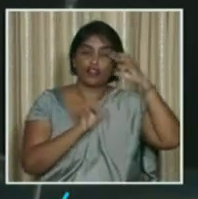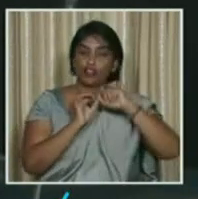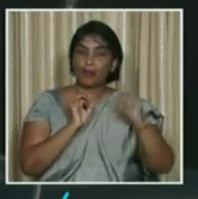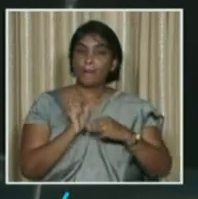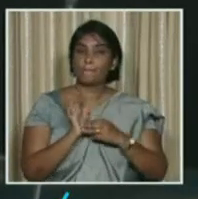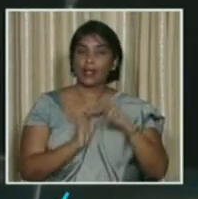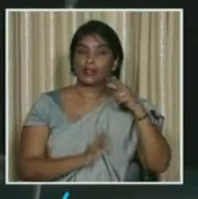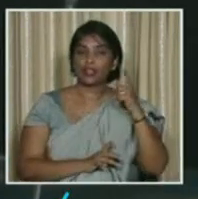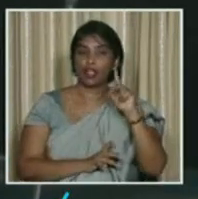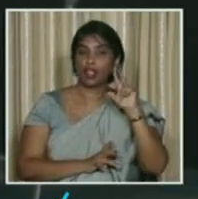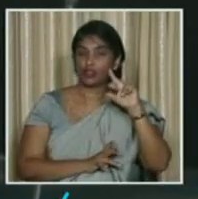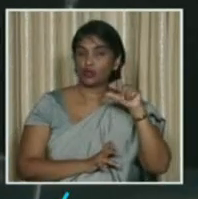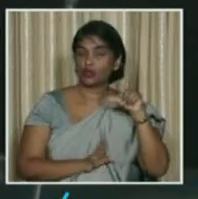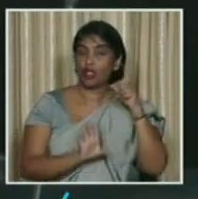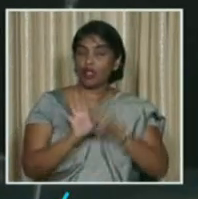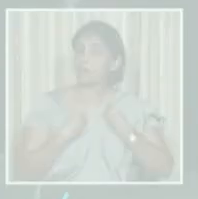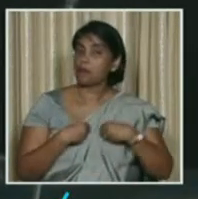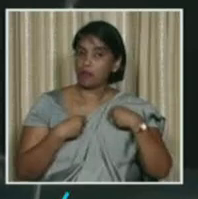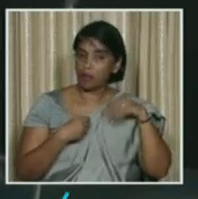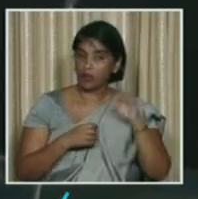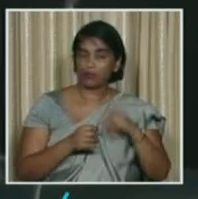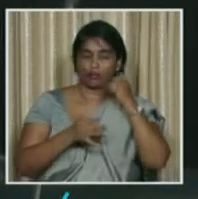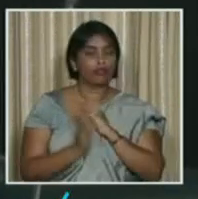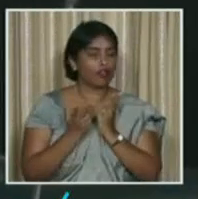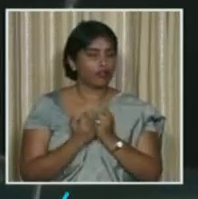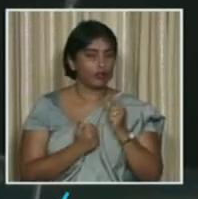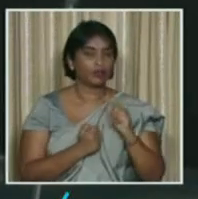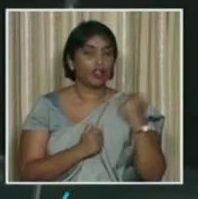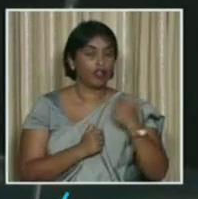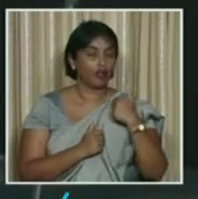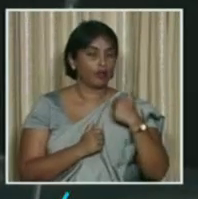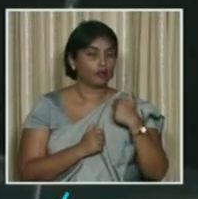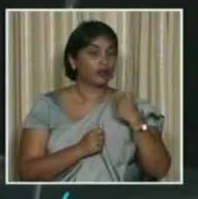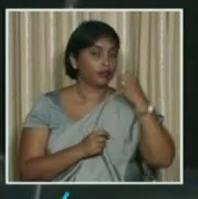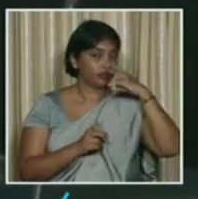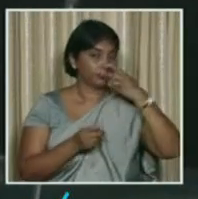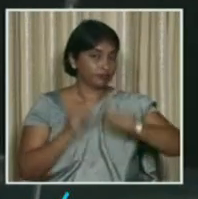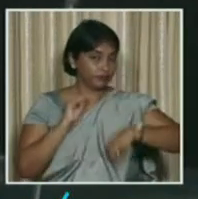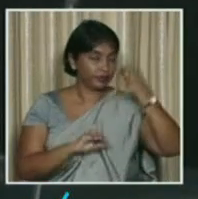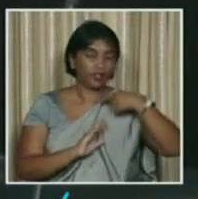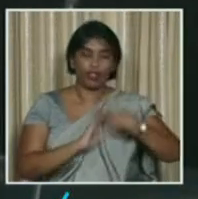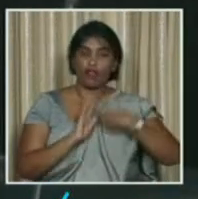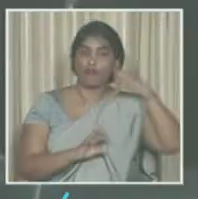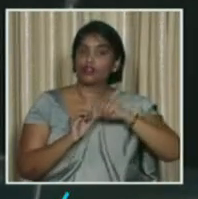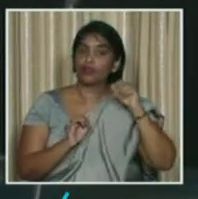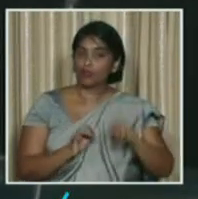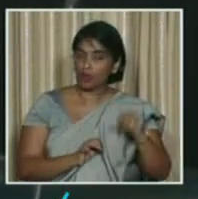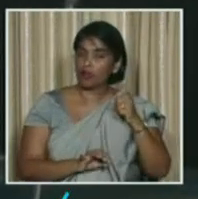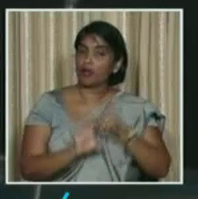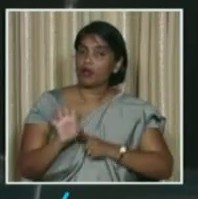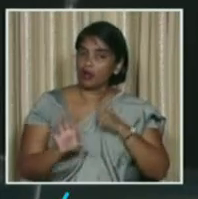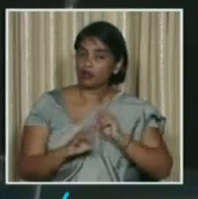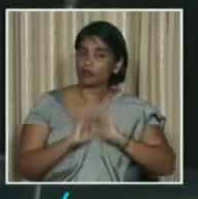බිලියන 287ක පමණ වාර්ෂික අලාභයක් සිදු වන බව ඇස්තමේන්තු කර තිබුණේ. නව විදුලි ගාස්තු සංශෝධනය මගින් ලංකා විදුලි බල මණ්ඩලය